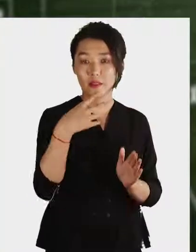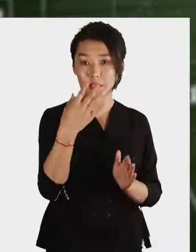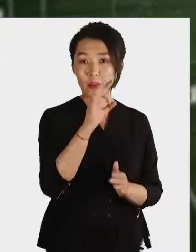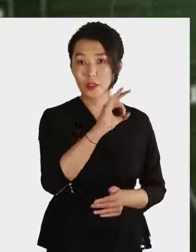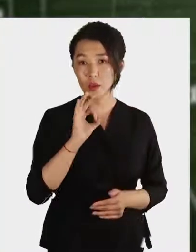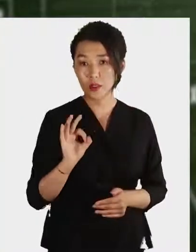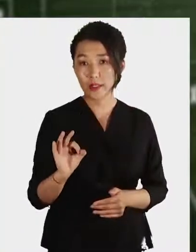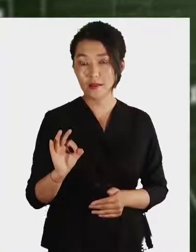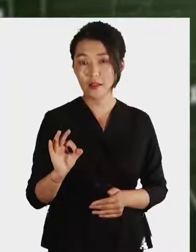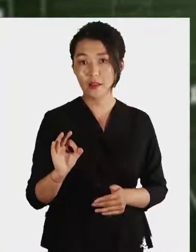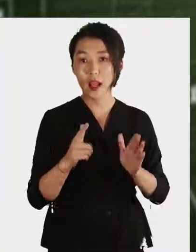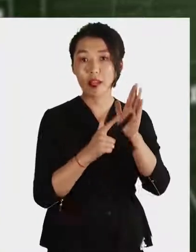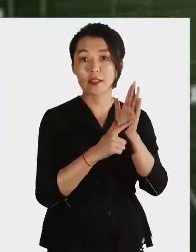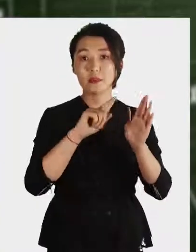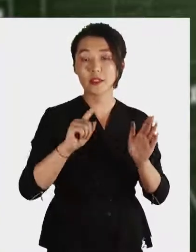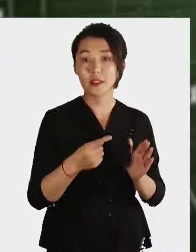7,25%.